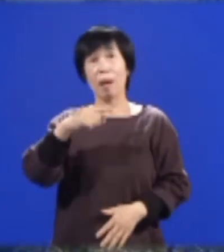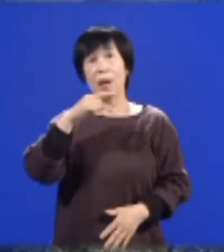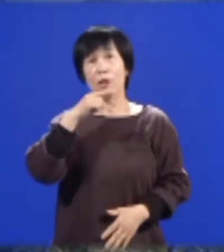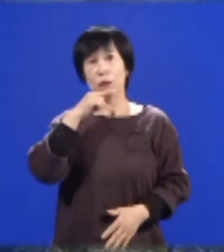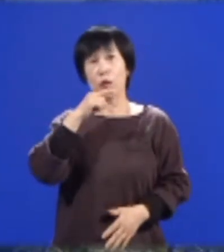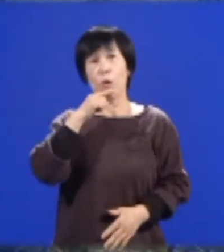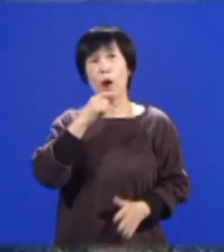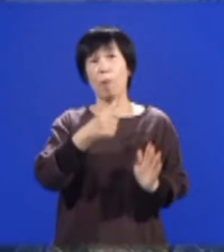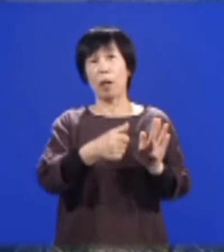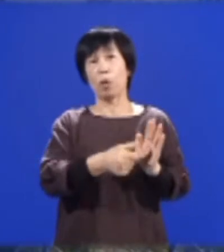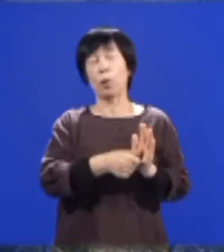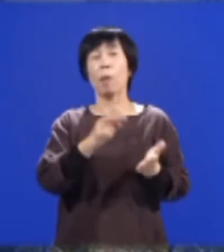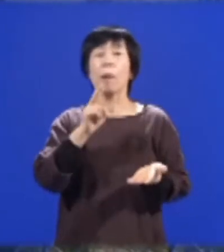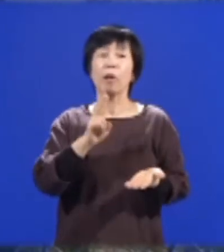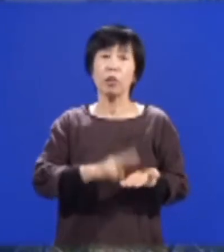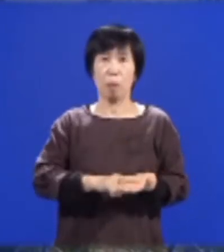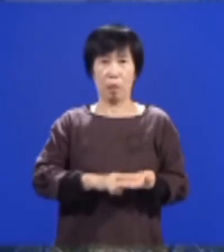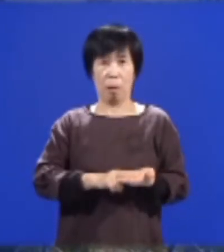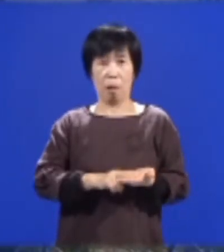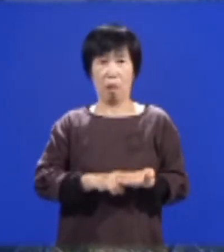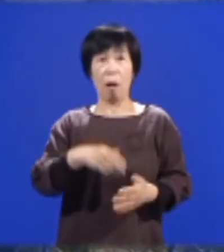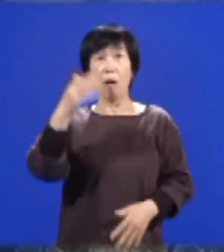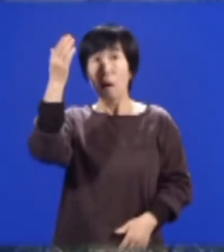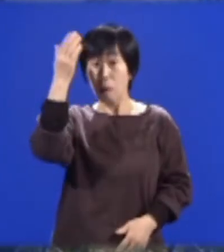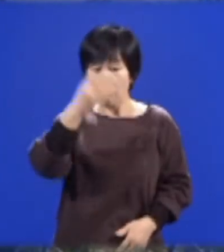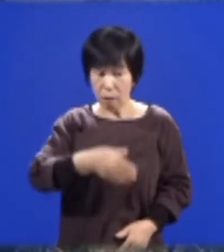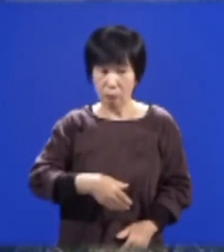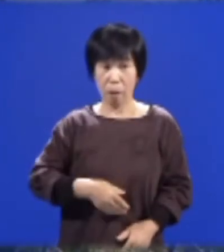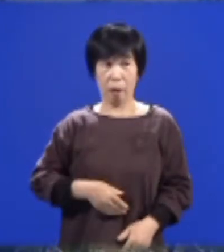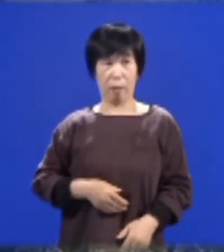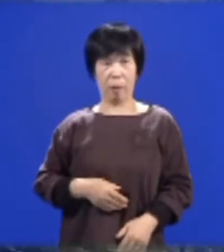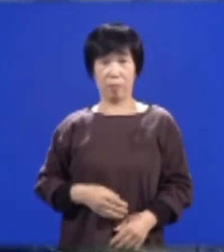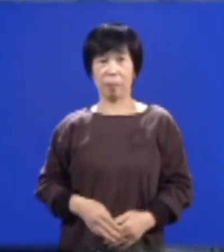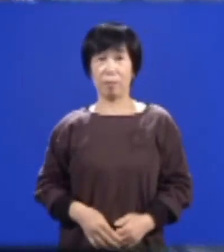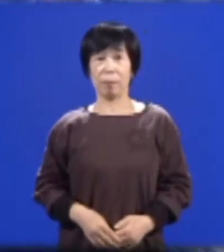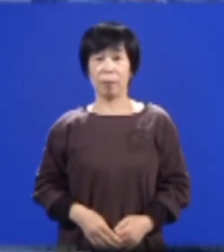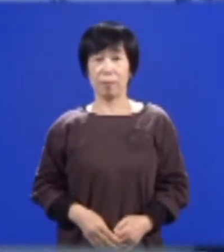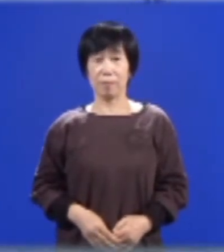というそうですよ。全然知らんかったわ。